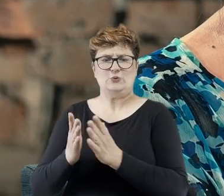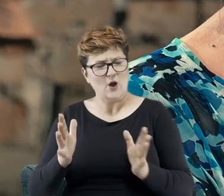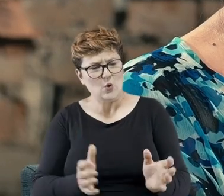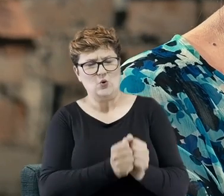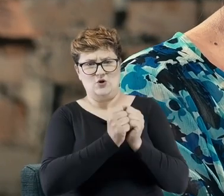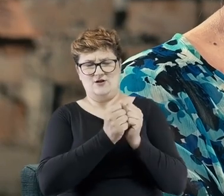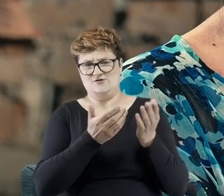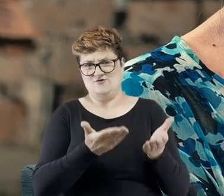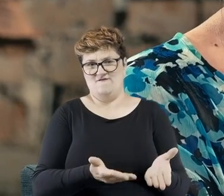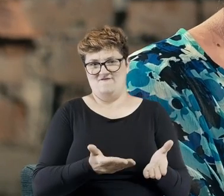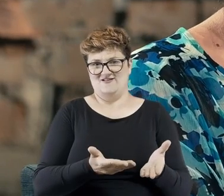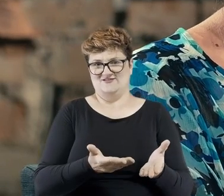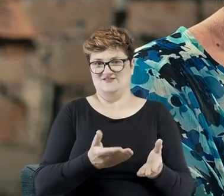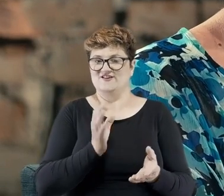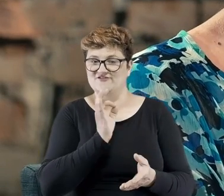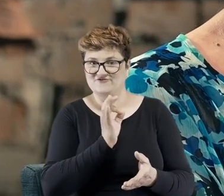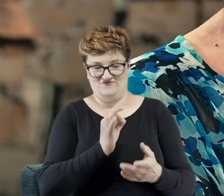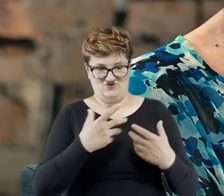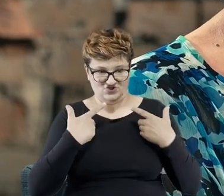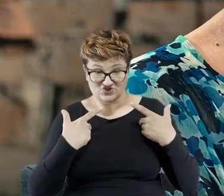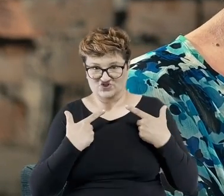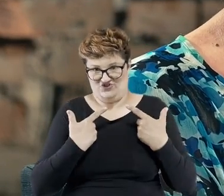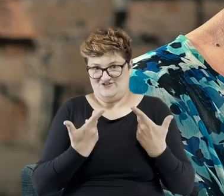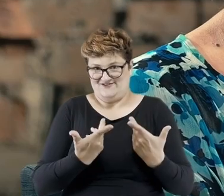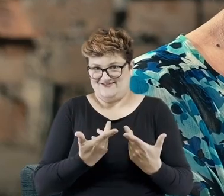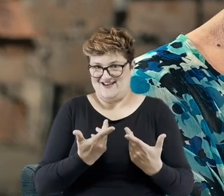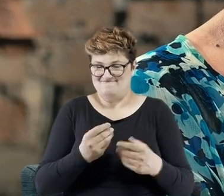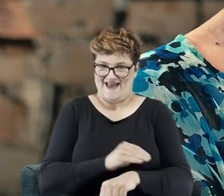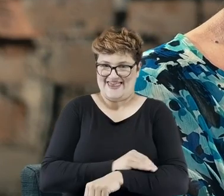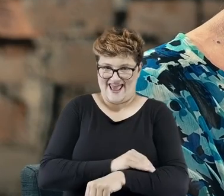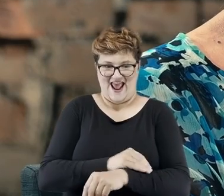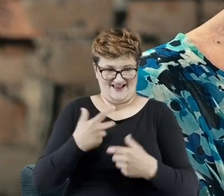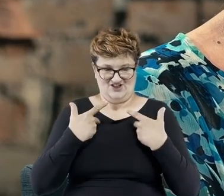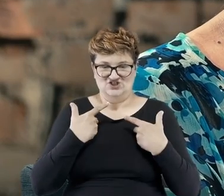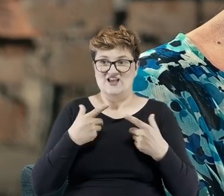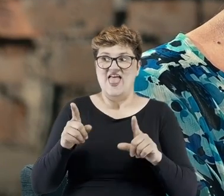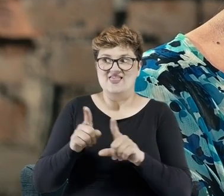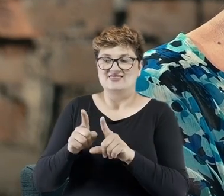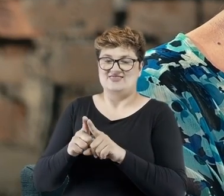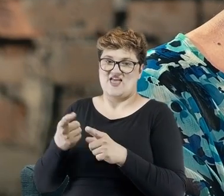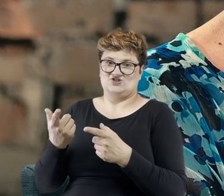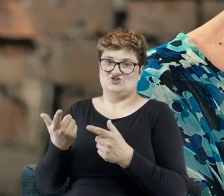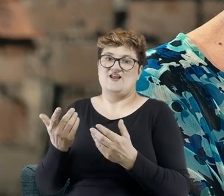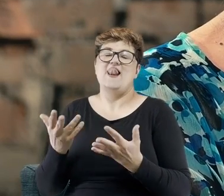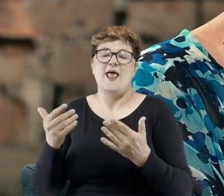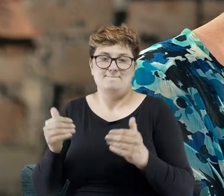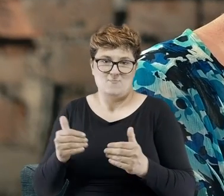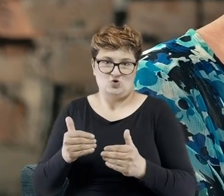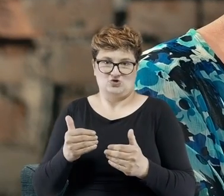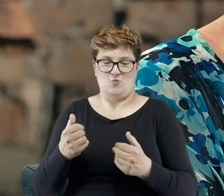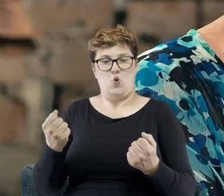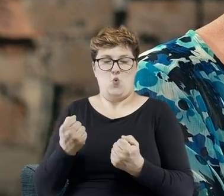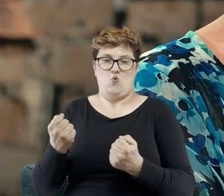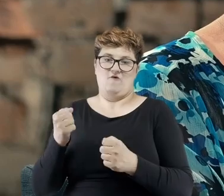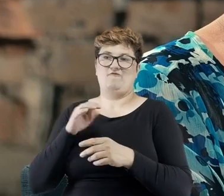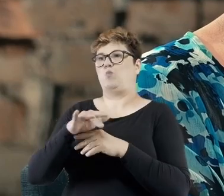ocalić, z jednej strony ocalić ten taki materialny byt Przybyszewskiej i życie, a z drugiej strony na tyle mogła, bo to też nie była osoba